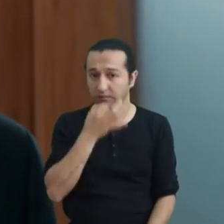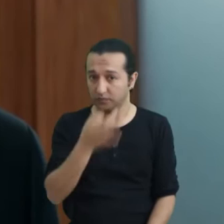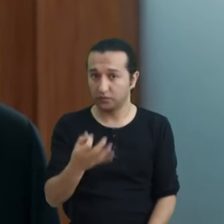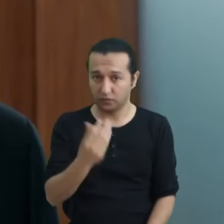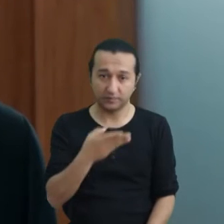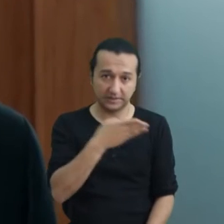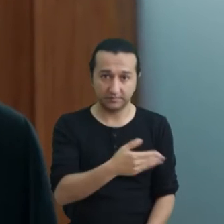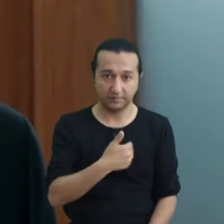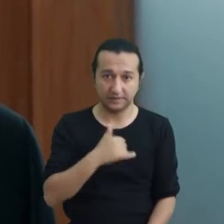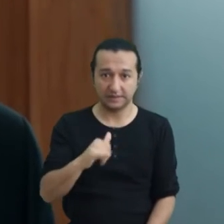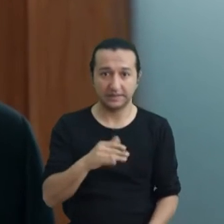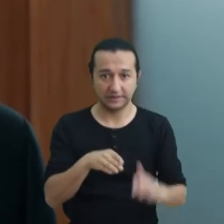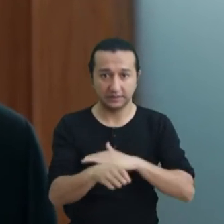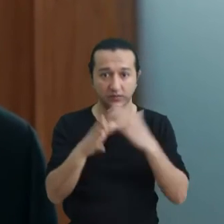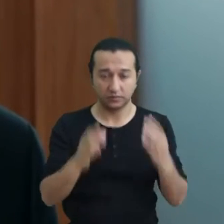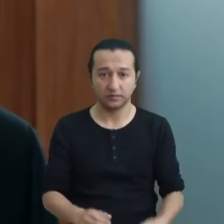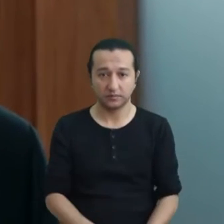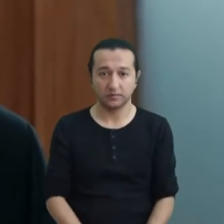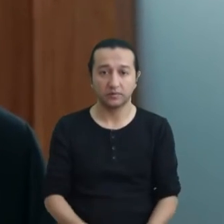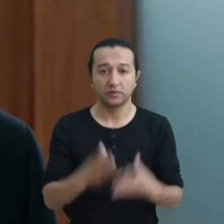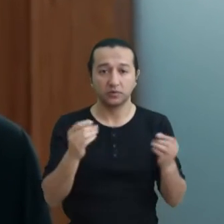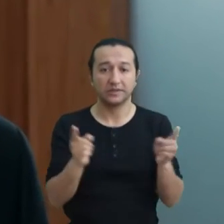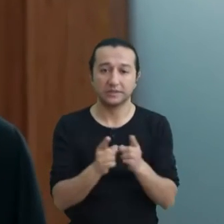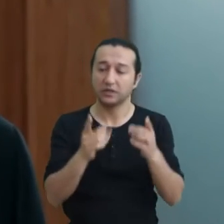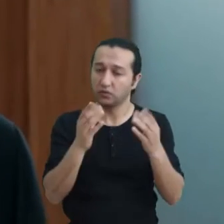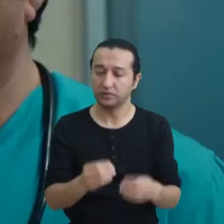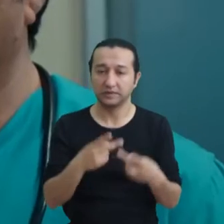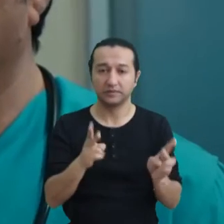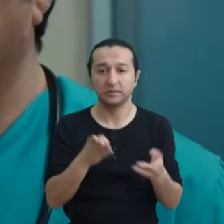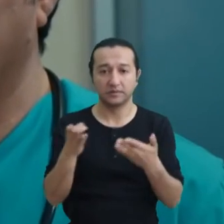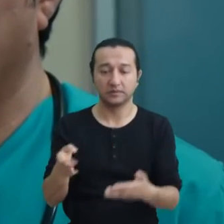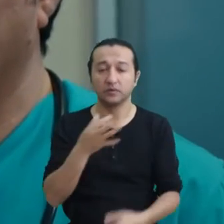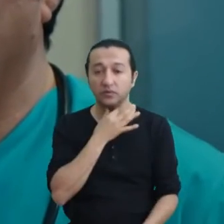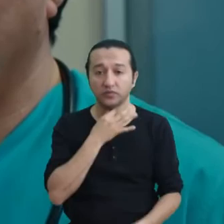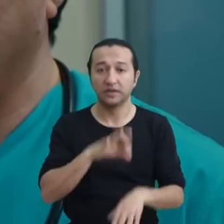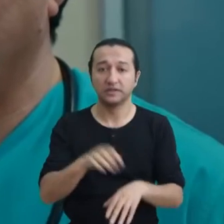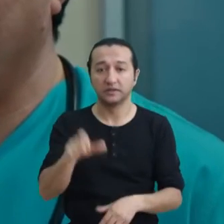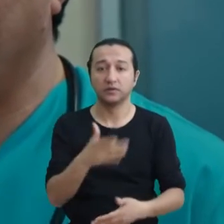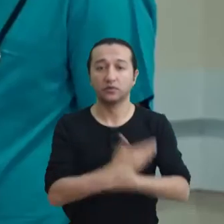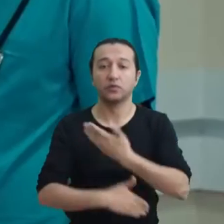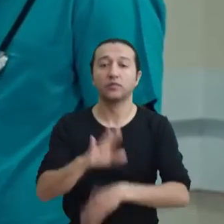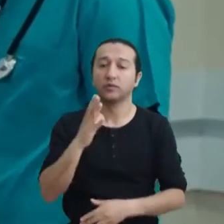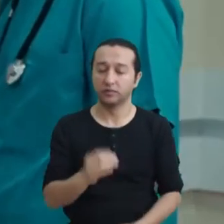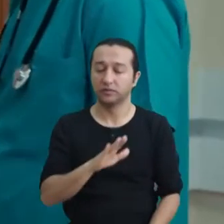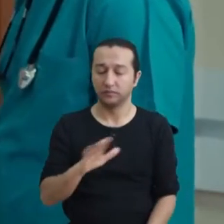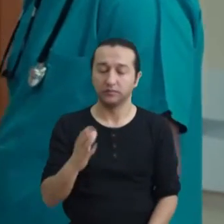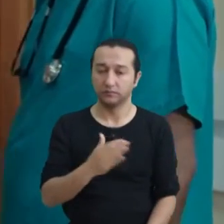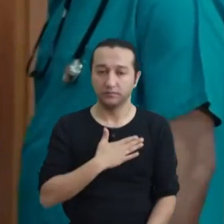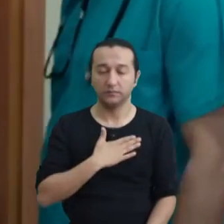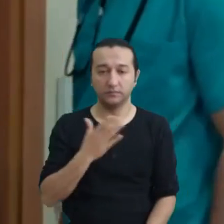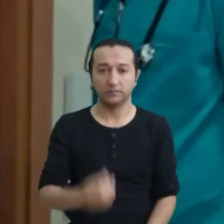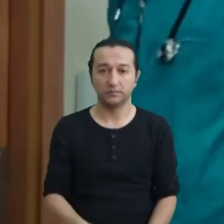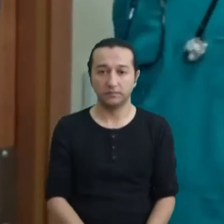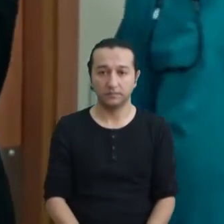Müsaade eder misiniz? Yanına girebilir miyim peki? Çok kısa kalmak kaydıyla olur. Lütfen hastayı yormayalım. Tamam. Eyvallah.